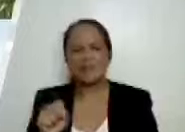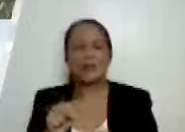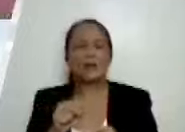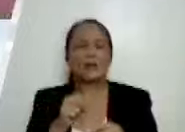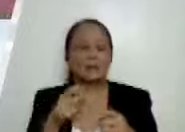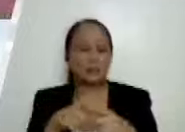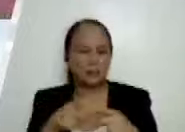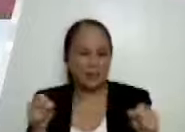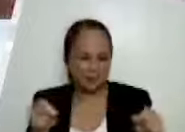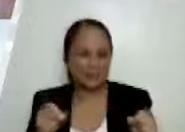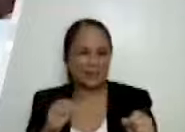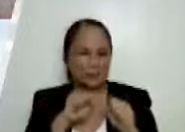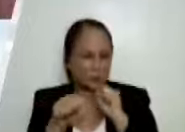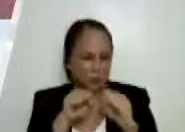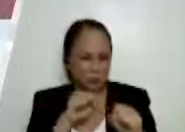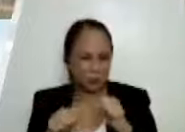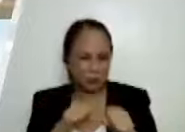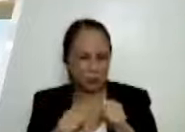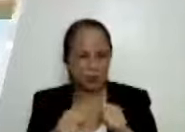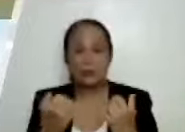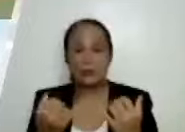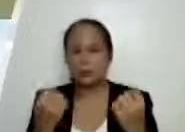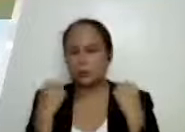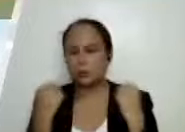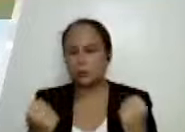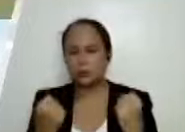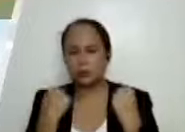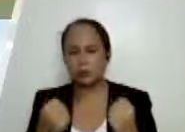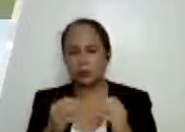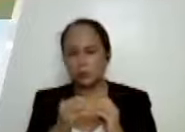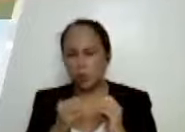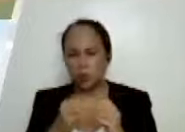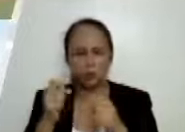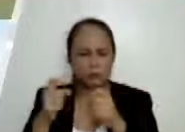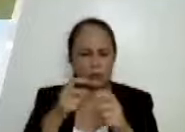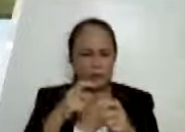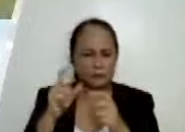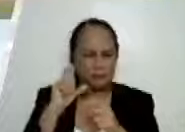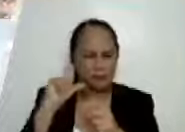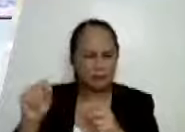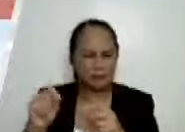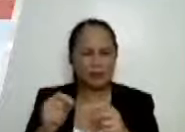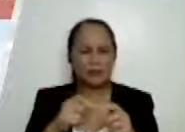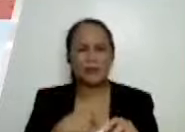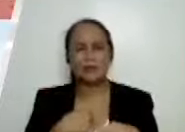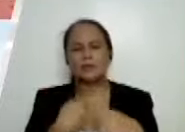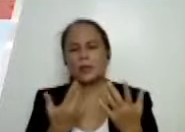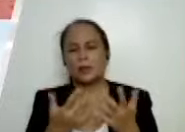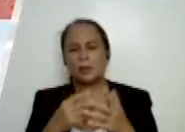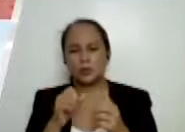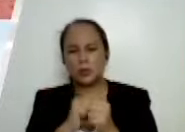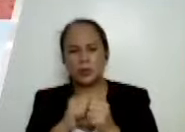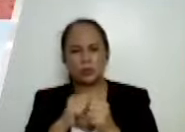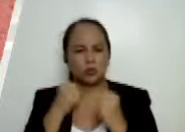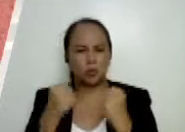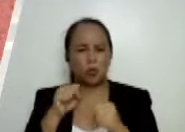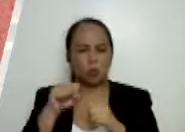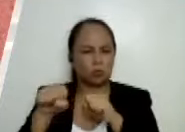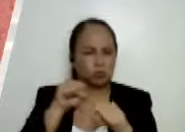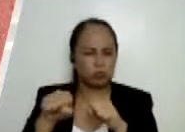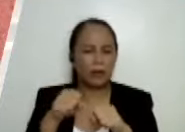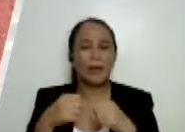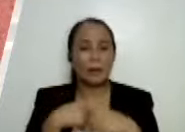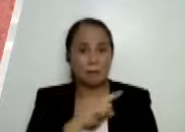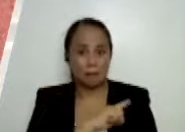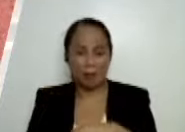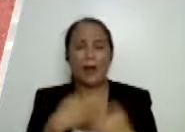kaya pinalalakas ang core at speed na isasabay sa malalakas na niyang suntok. Andun na yung power ko eh. So,